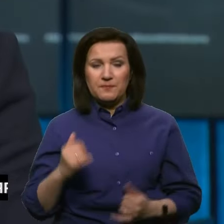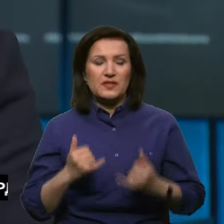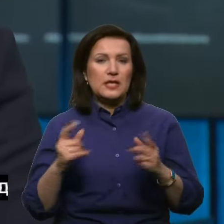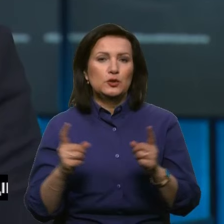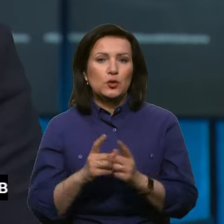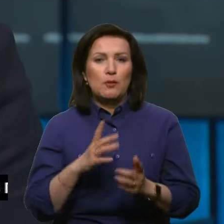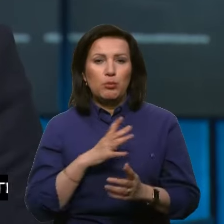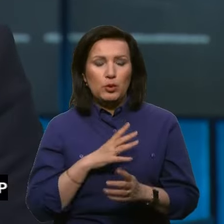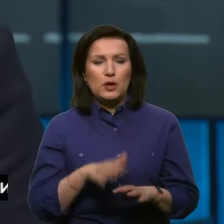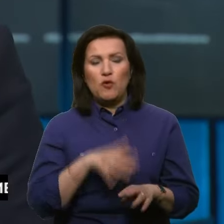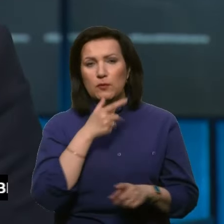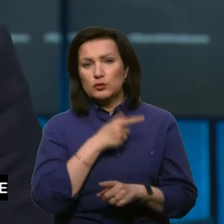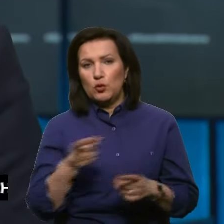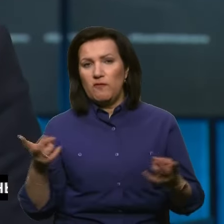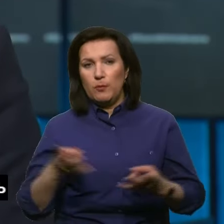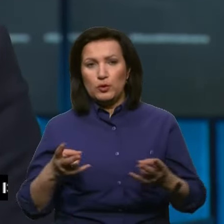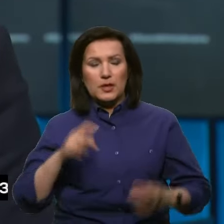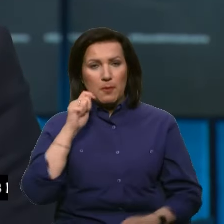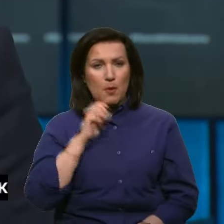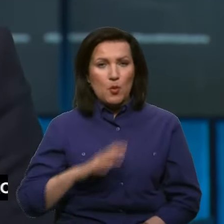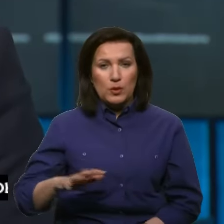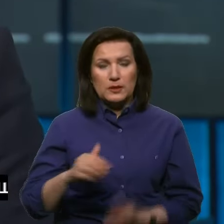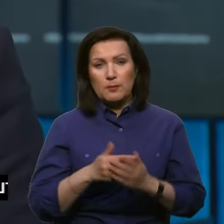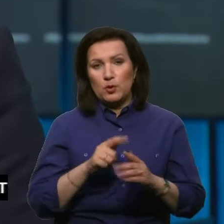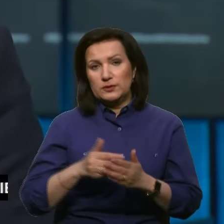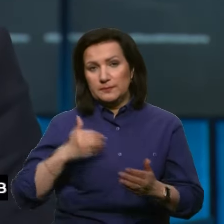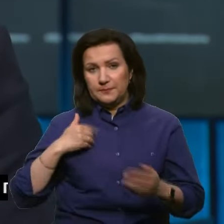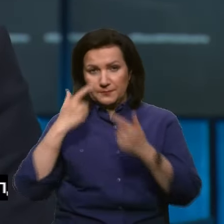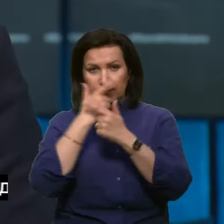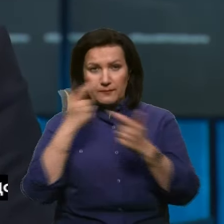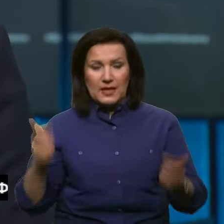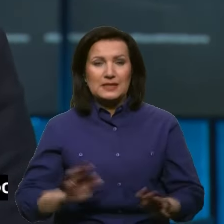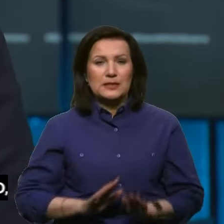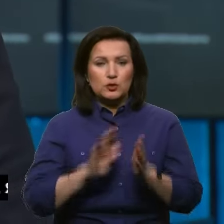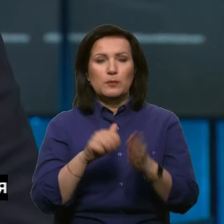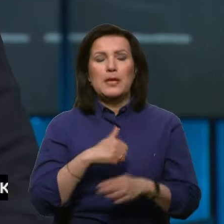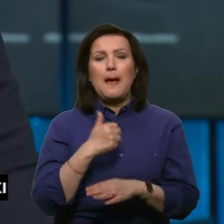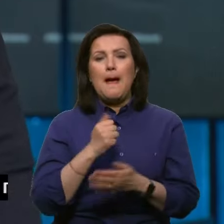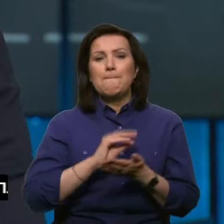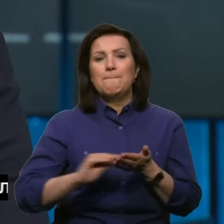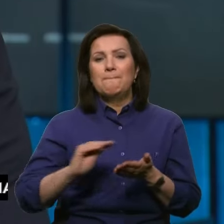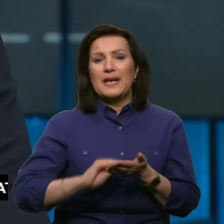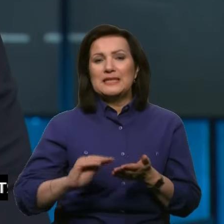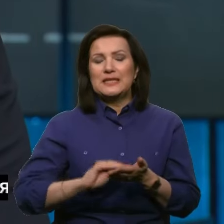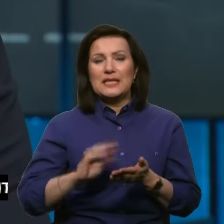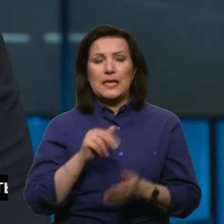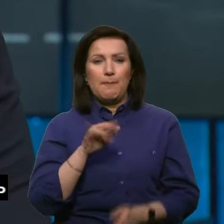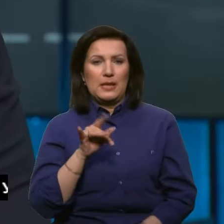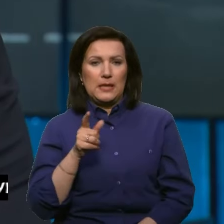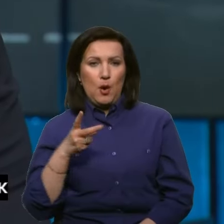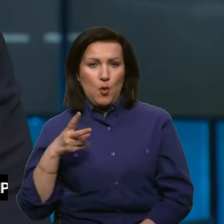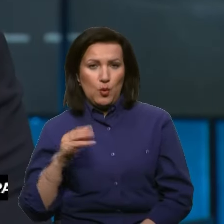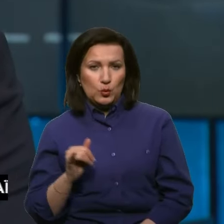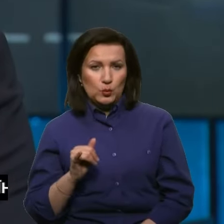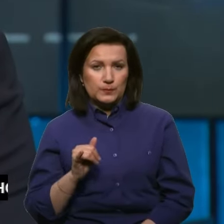Присвячена зустріч була довгостроковим потребам України. Про це напередодні сказала заступниця прес-секретаря Пентагону Сабріна Сінг,